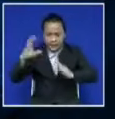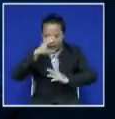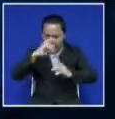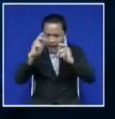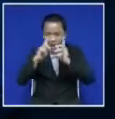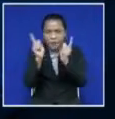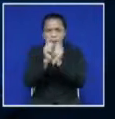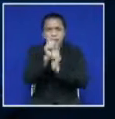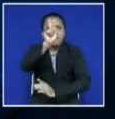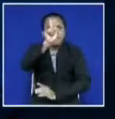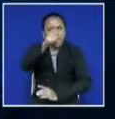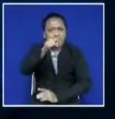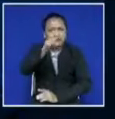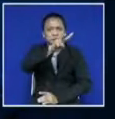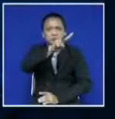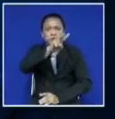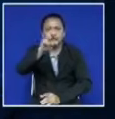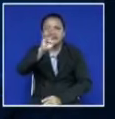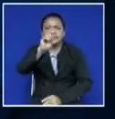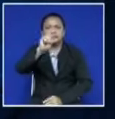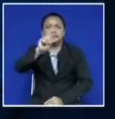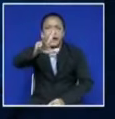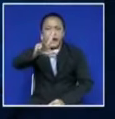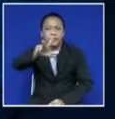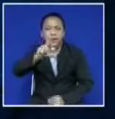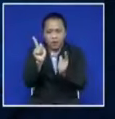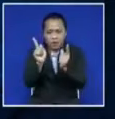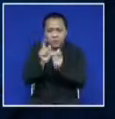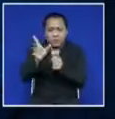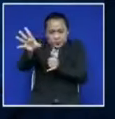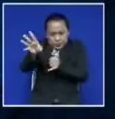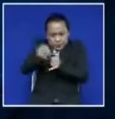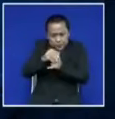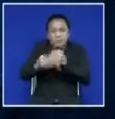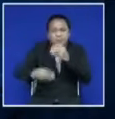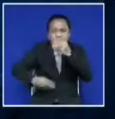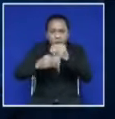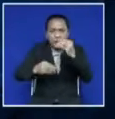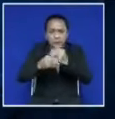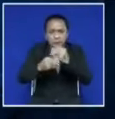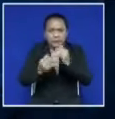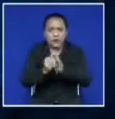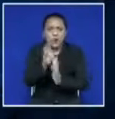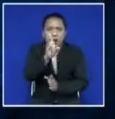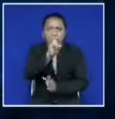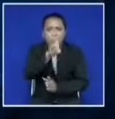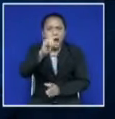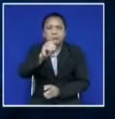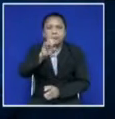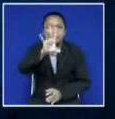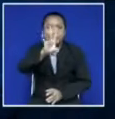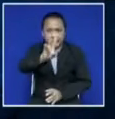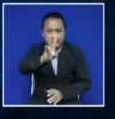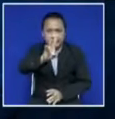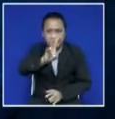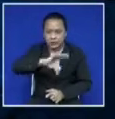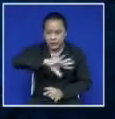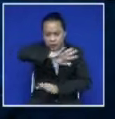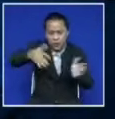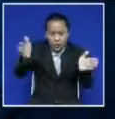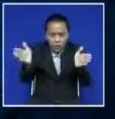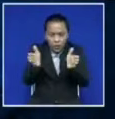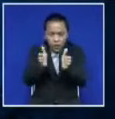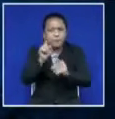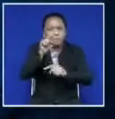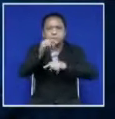แล้ว 1,443 รายพบผู้ติดเชื้อเพิ่มเติมอีก657รายรวมทั้งหมดเป็นอัตรา